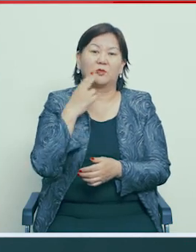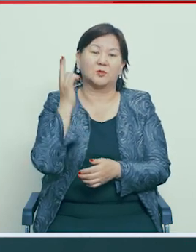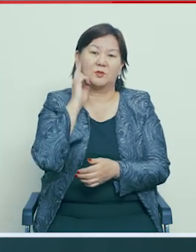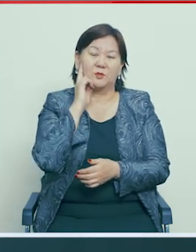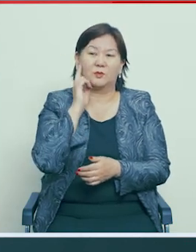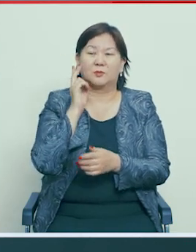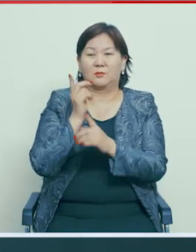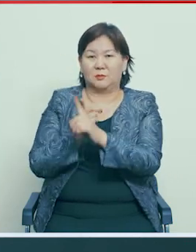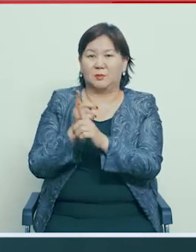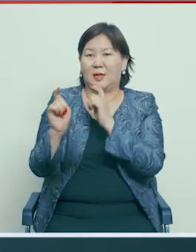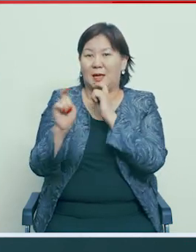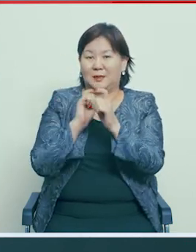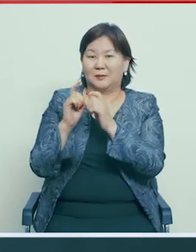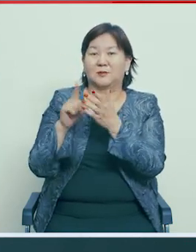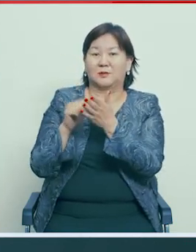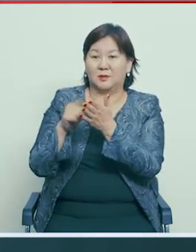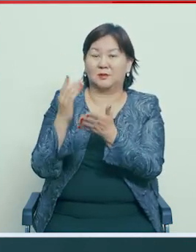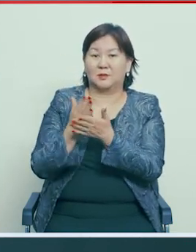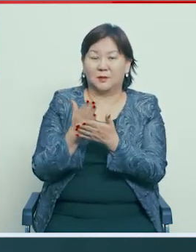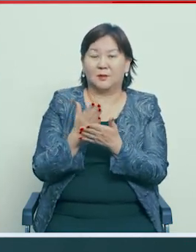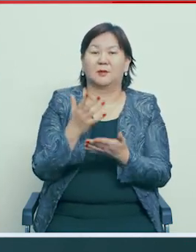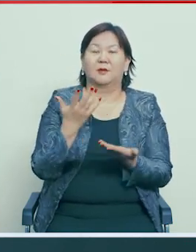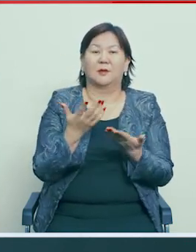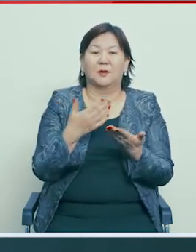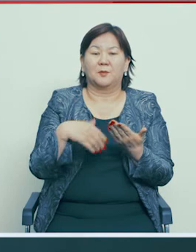бэрхшээлтэй иргэд бол мэдээж харилцаа холбоо хэрэгтэй. Биднэрт бол